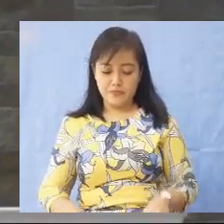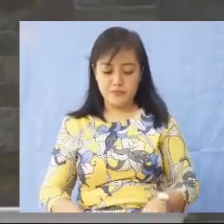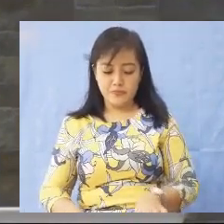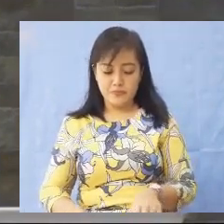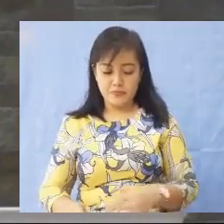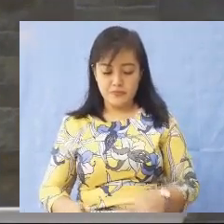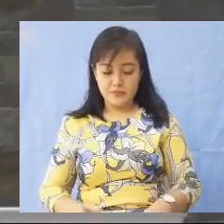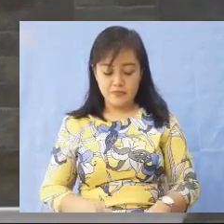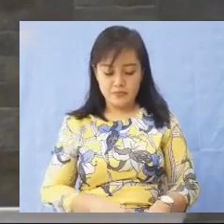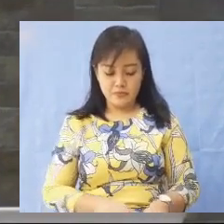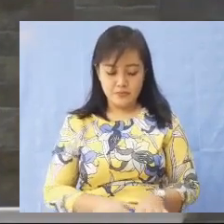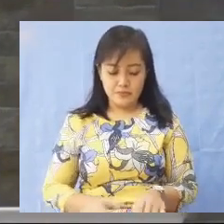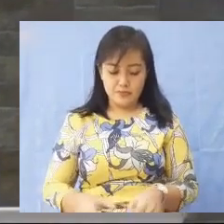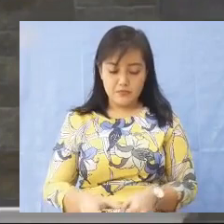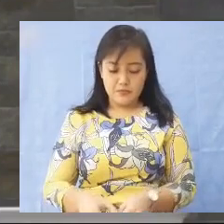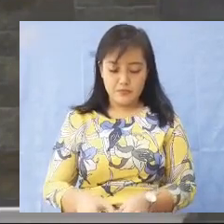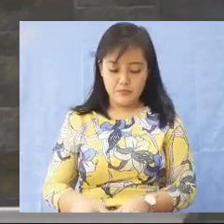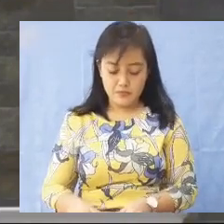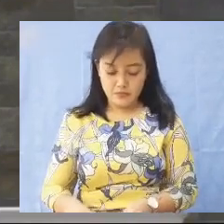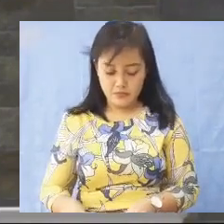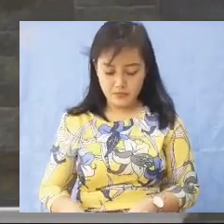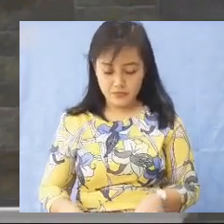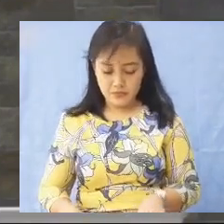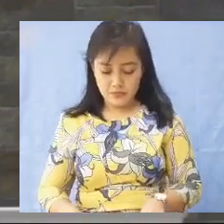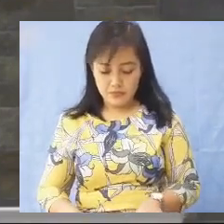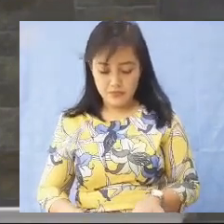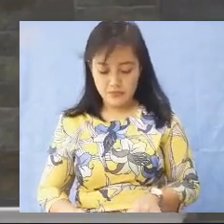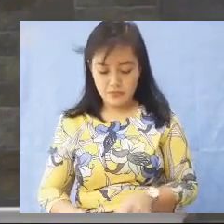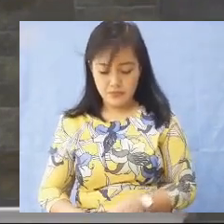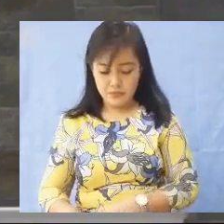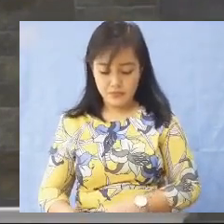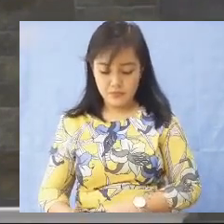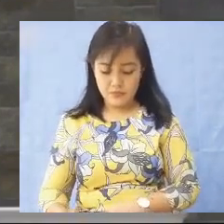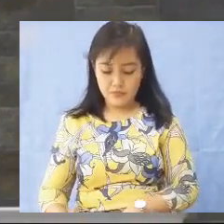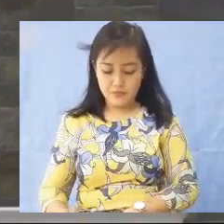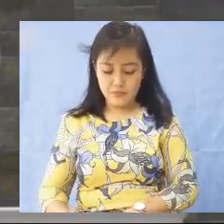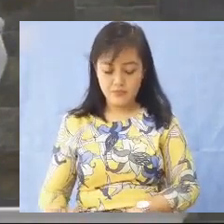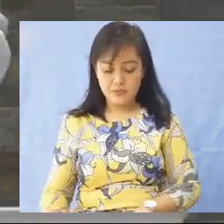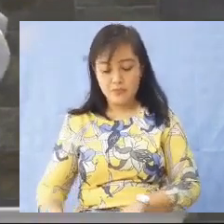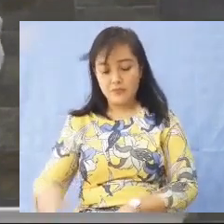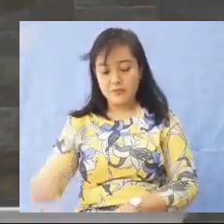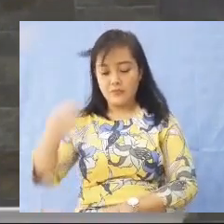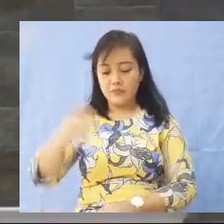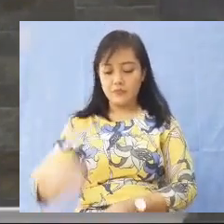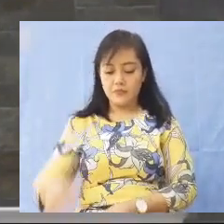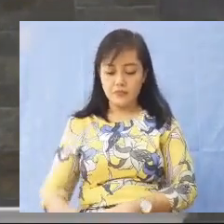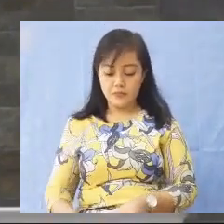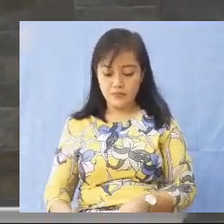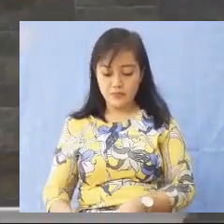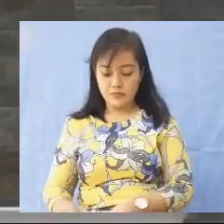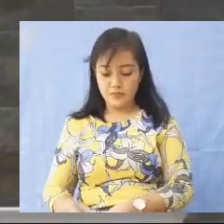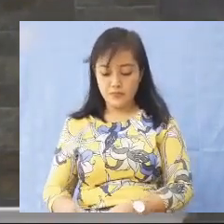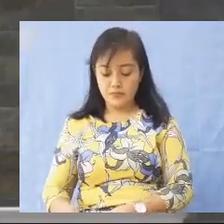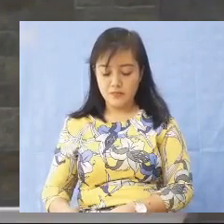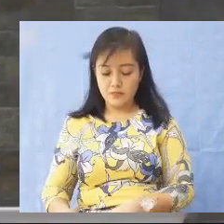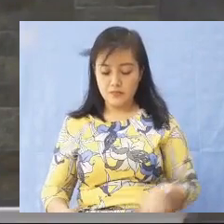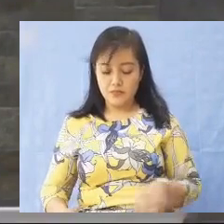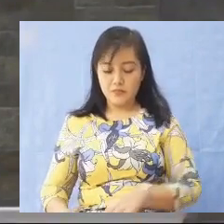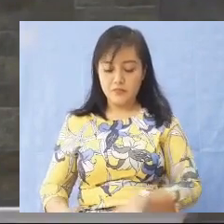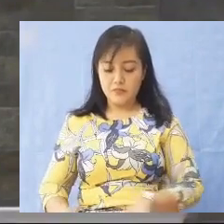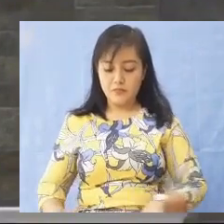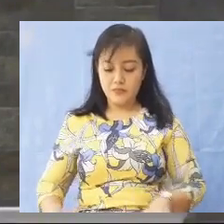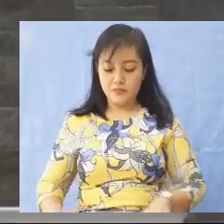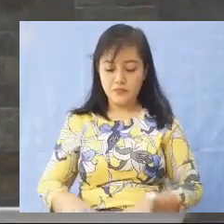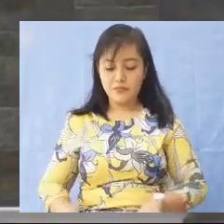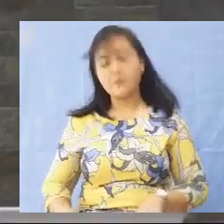Yung katapusan po ng piyesta nung panahon po nila. Yung meron po silang celebration nung pagkakataon na ito. In the last